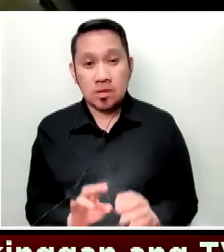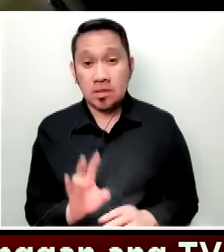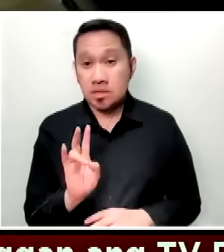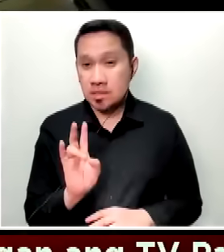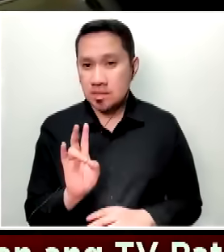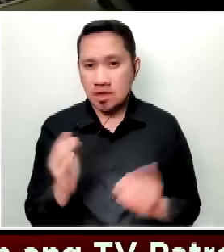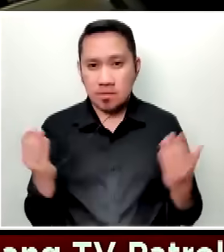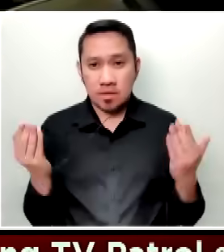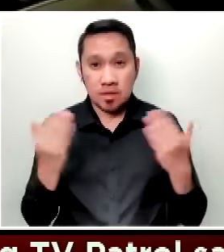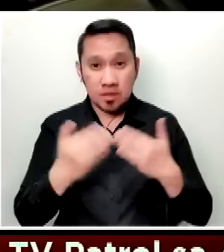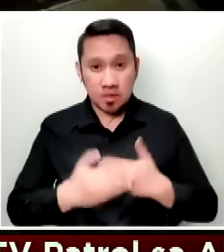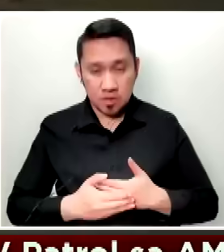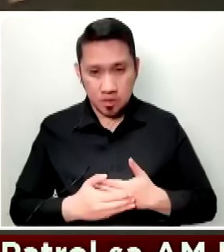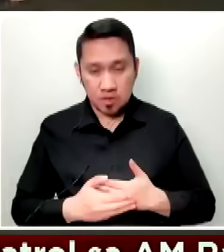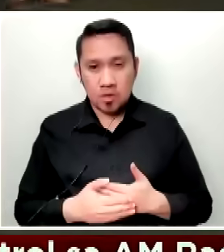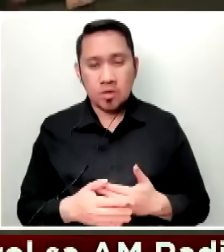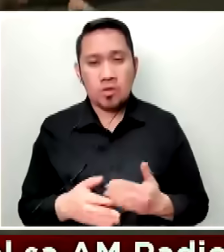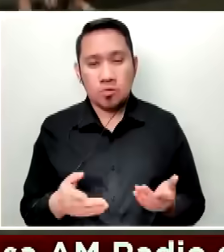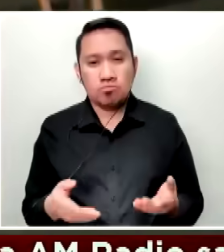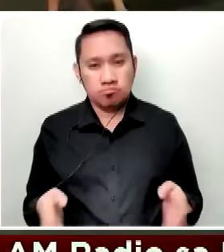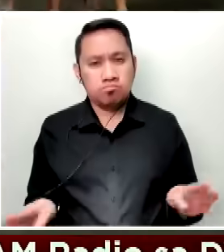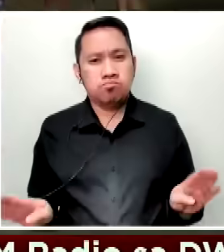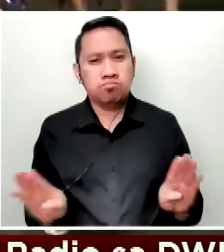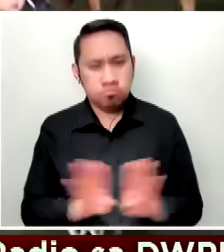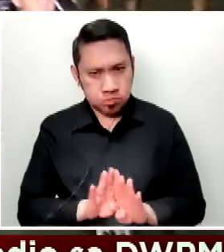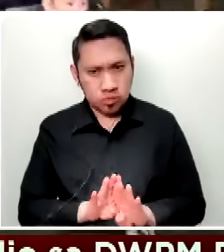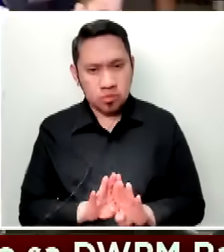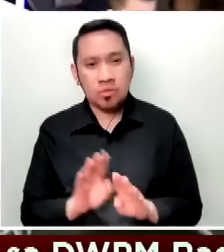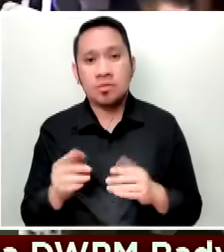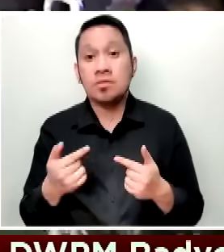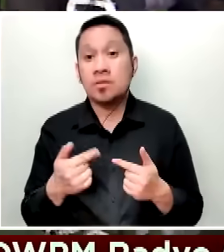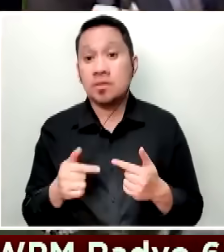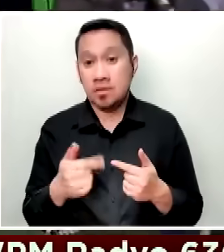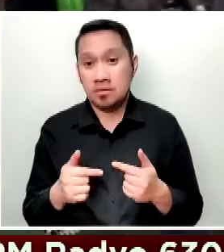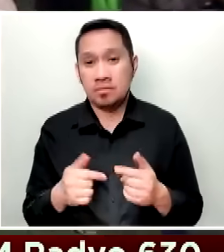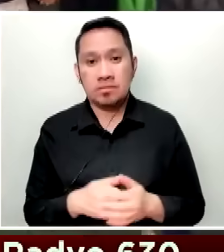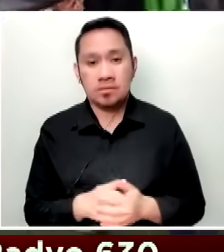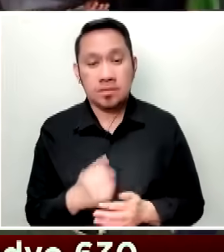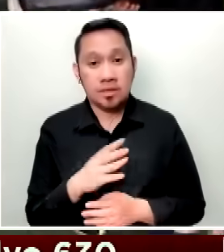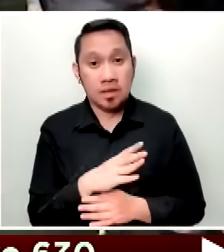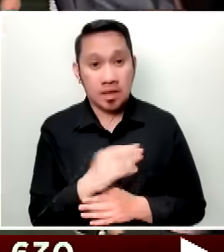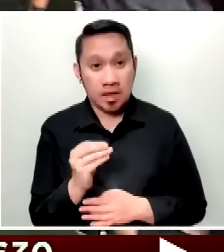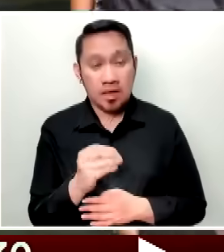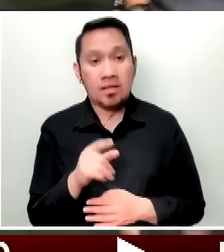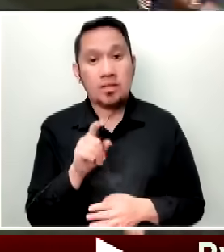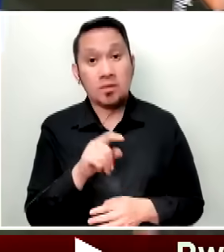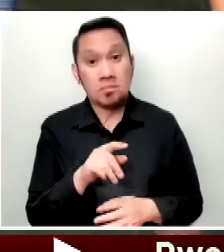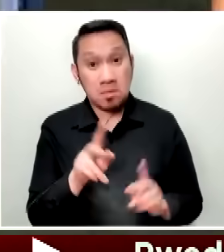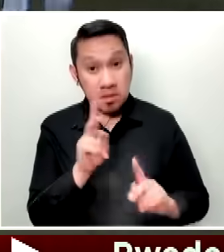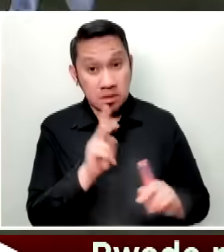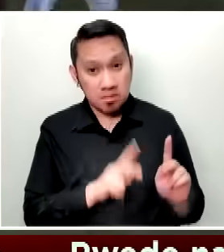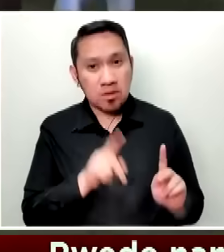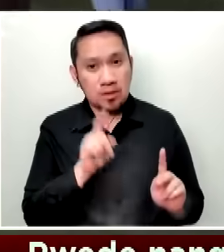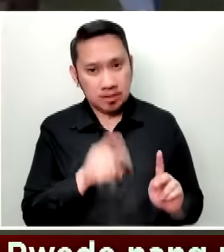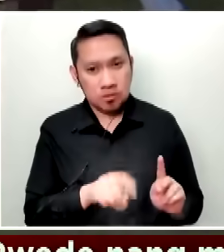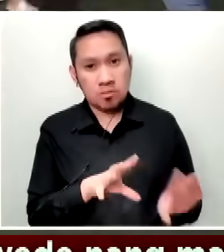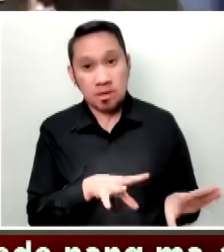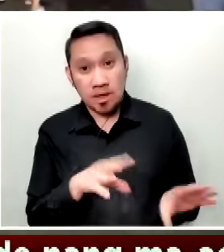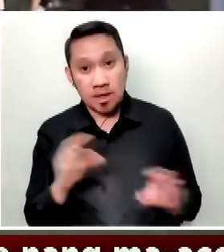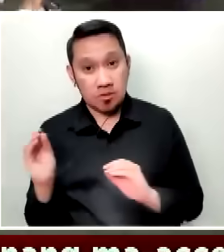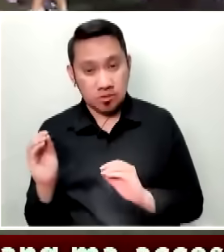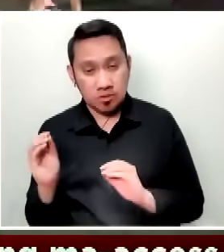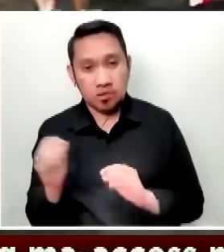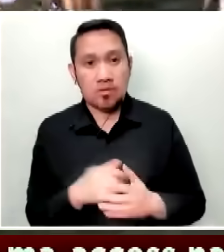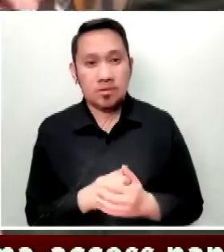gabi ay tuluyan ang isasara ang gate ng sementeryo at palalabasin na ang mga nasa loob pa. Maliban po sa